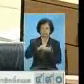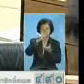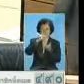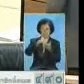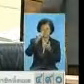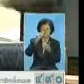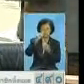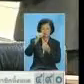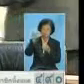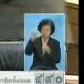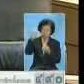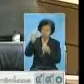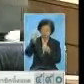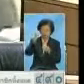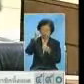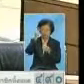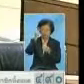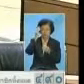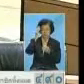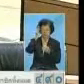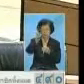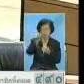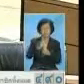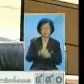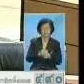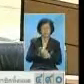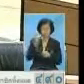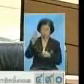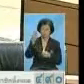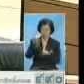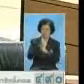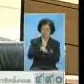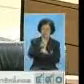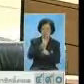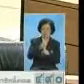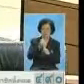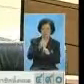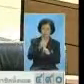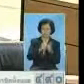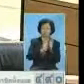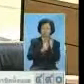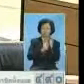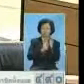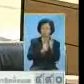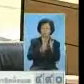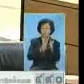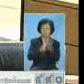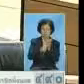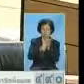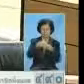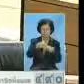ฉลาดในอนาคตแล้วก็เรียนรู้บทเรียนในอดีตที่ประสบผลสำเร็จจะได้เอามาเป็นแบบอย่างในการแก้ปัญหาในปัจจุบันและอนา